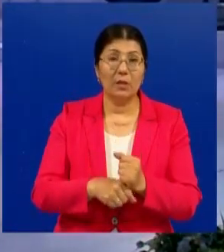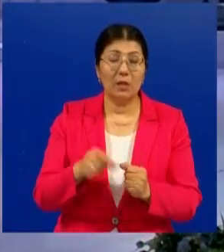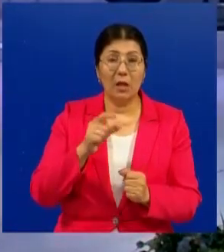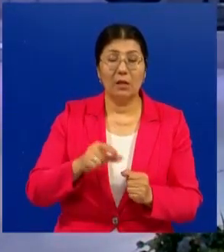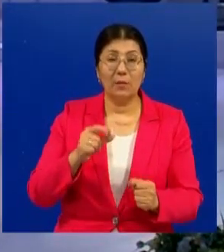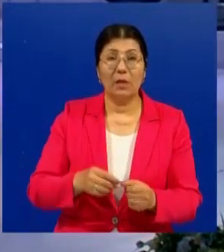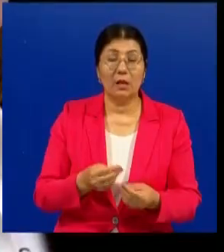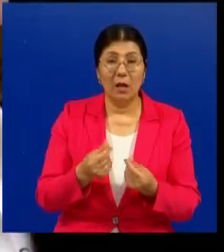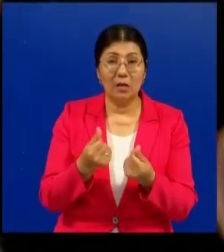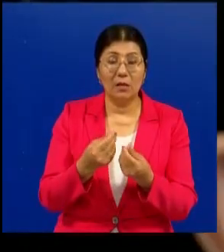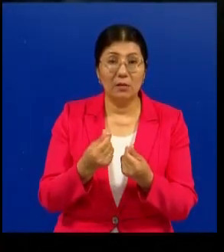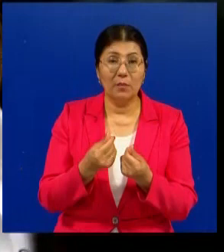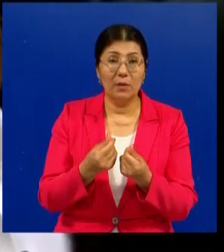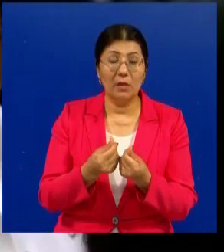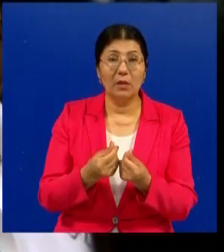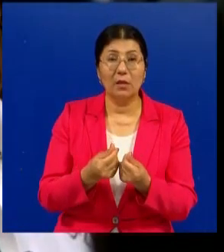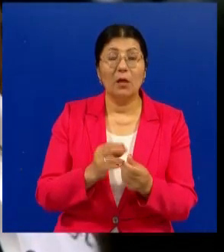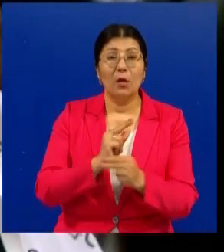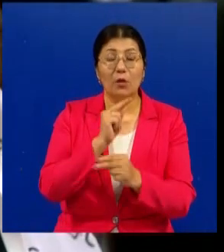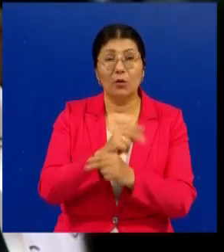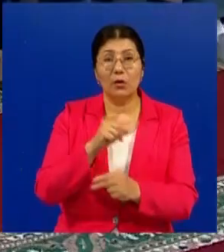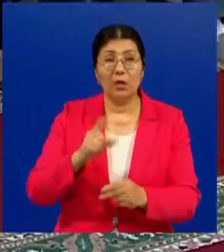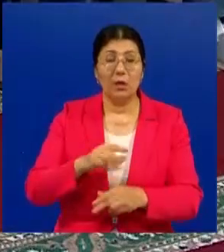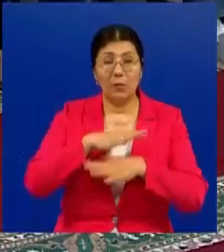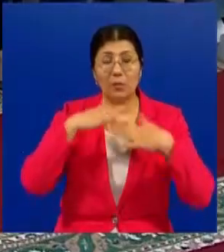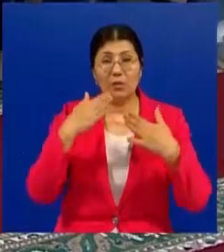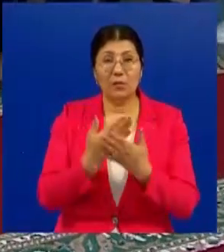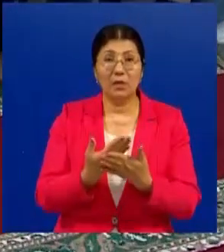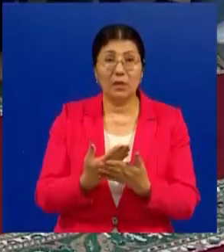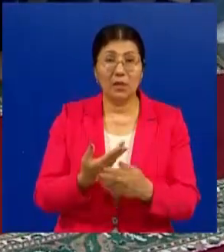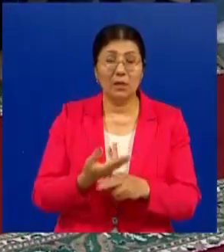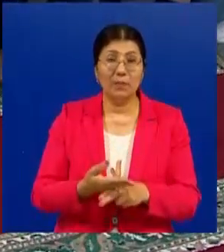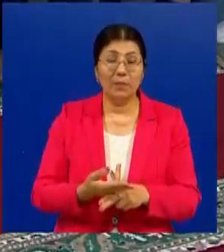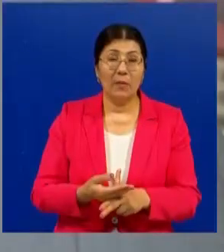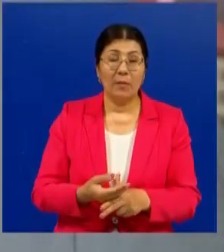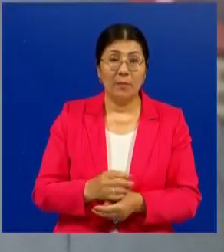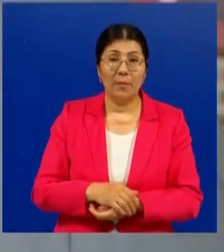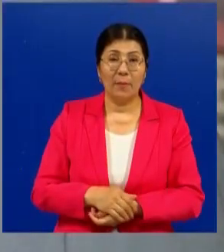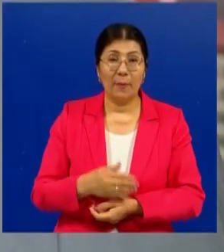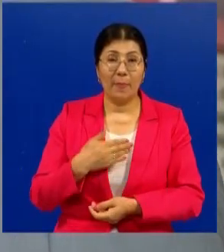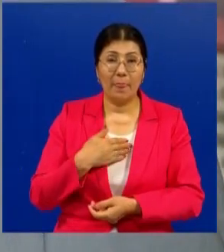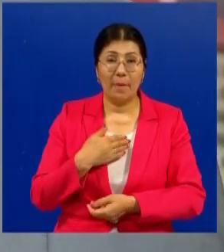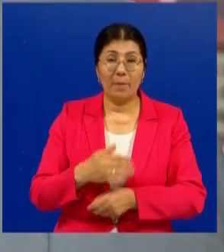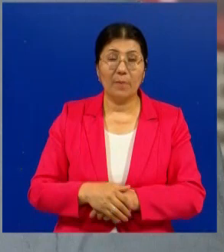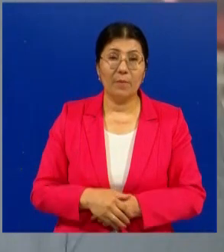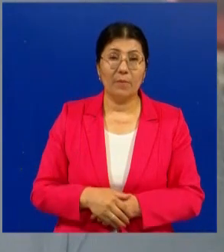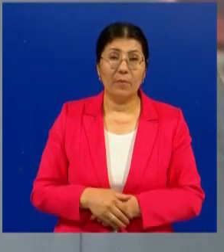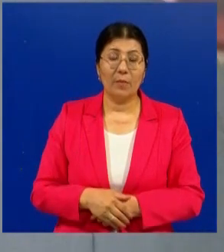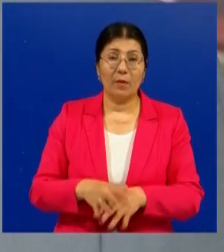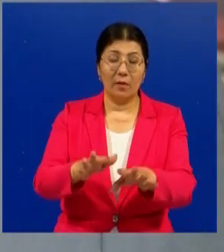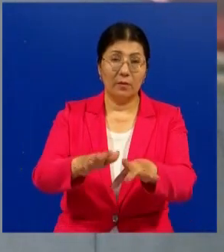беретін коучтар көбейіп барат. Ал расымен жақсы психолог іздесеңіз, бір нәрсені білгеніңіз абзал. Мен